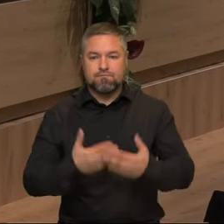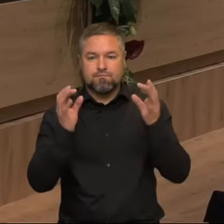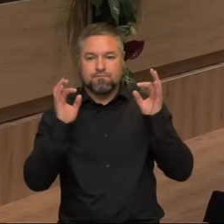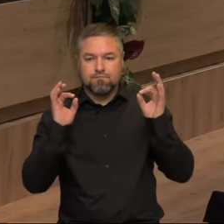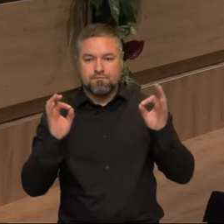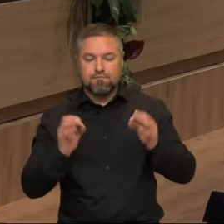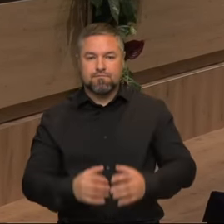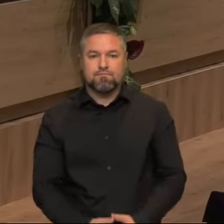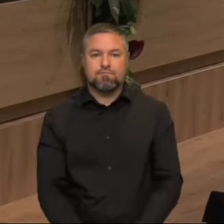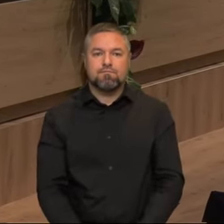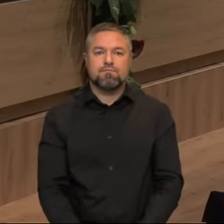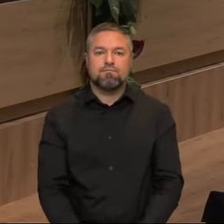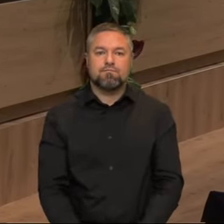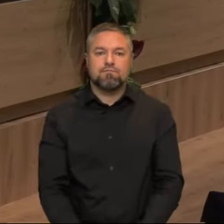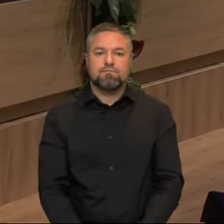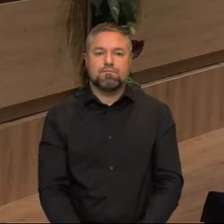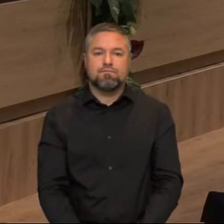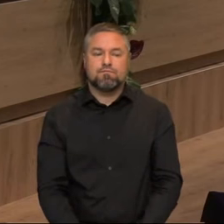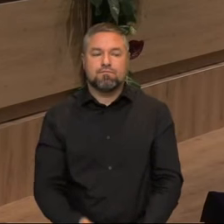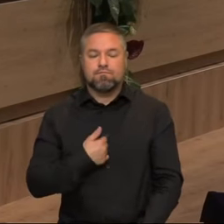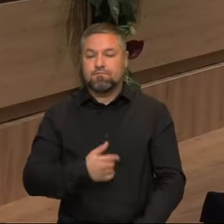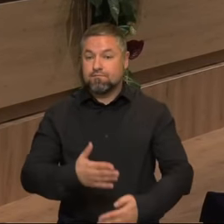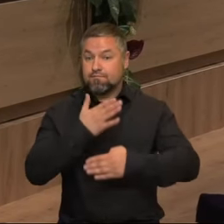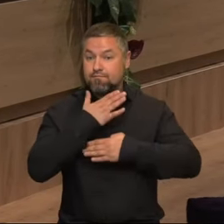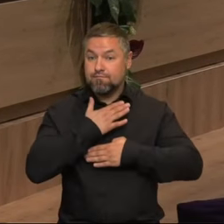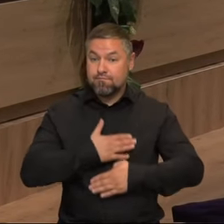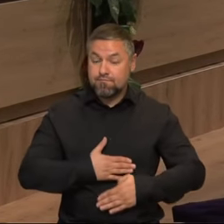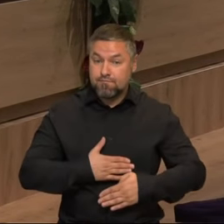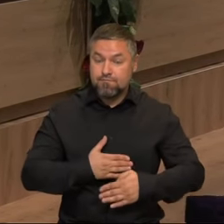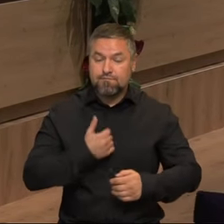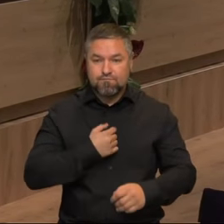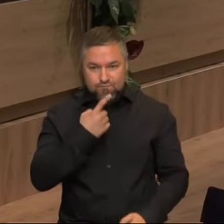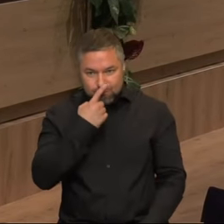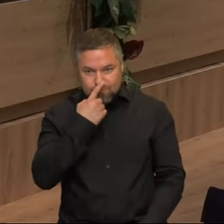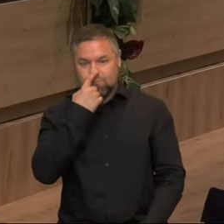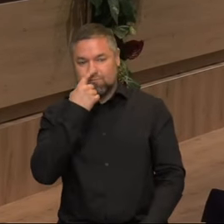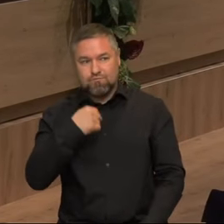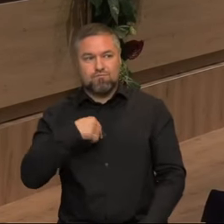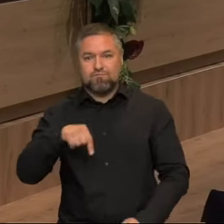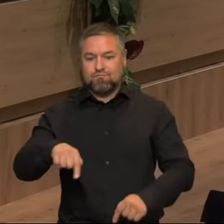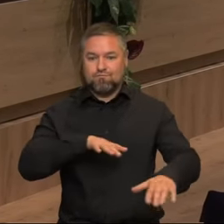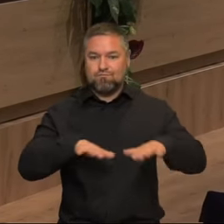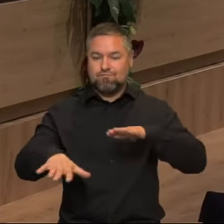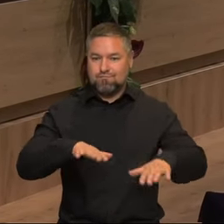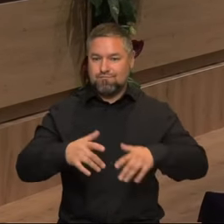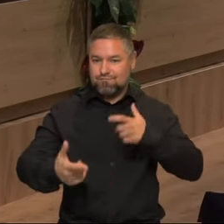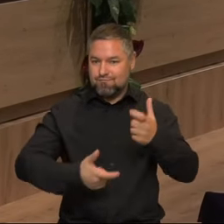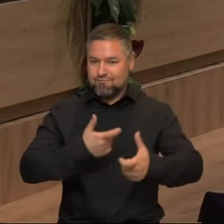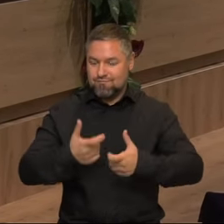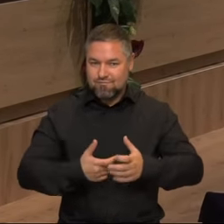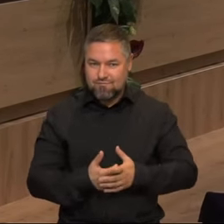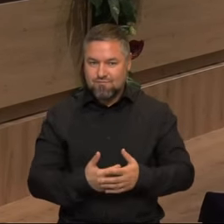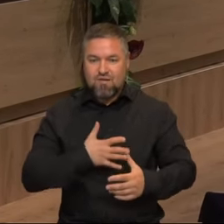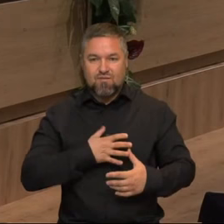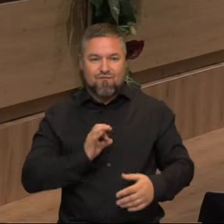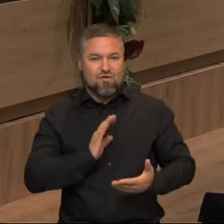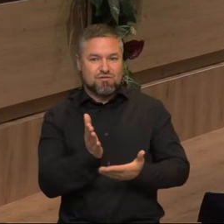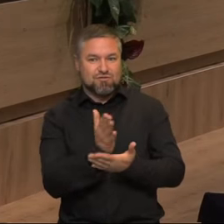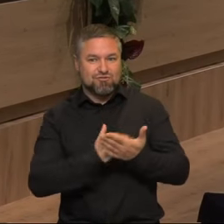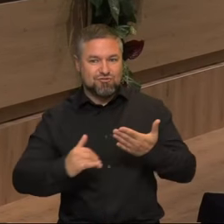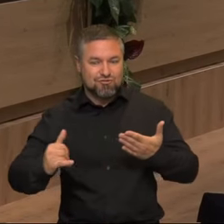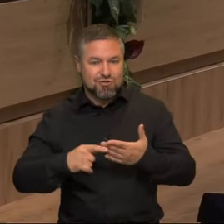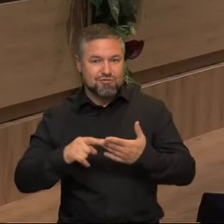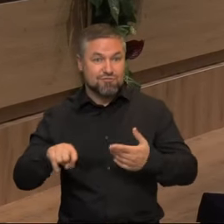Państwu. Jestem zaszczycony i niezmiernie dumny, że mogę stać w tym miejscu, mieć swoją część w